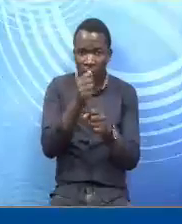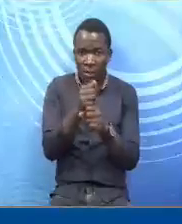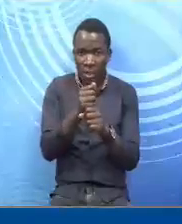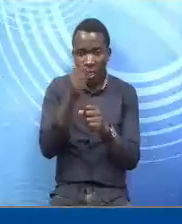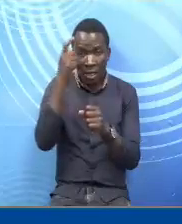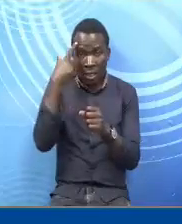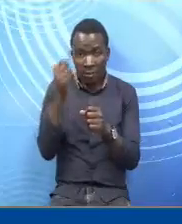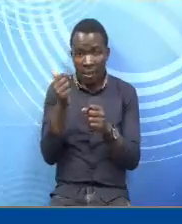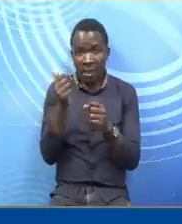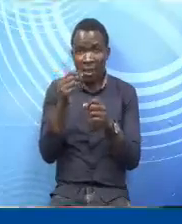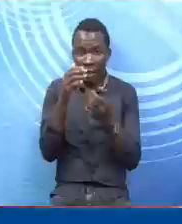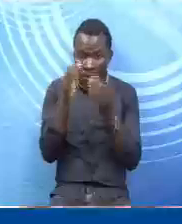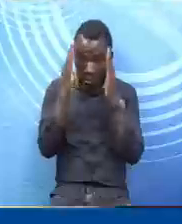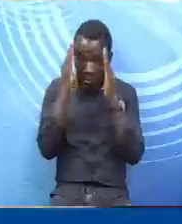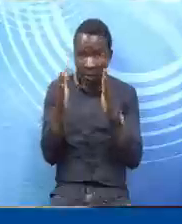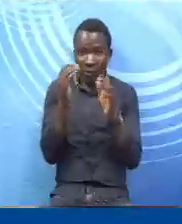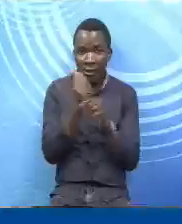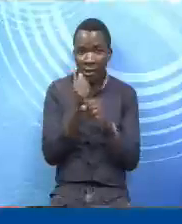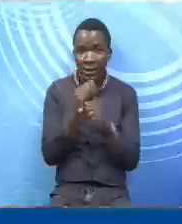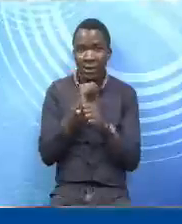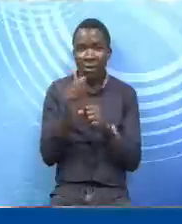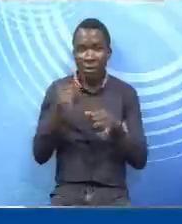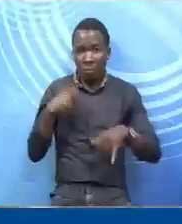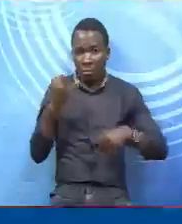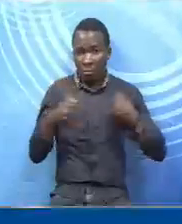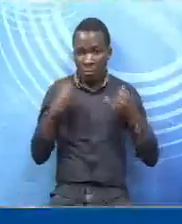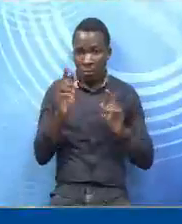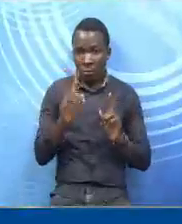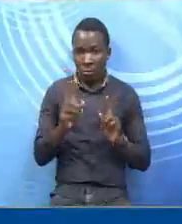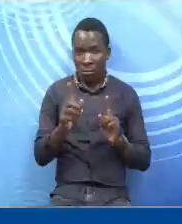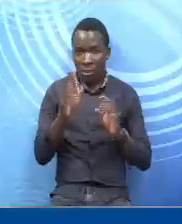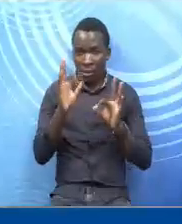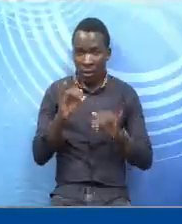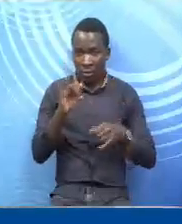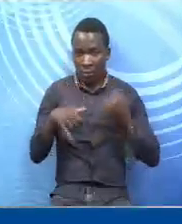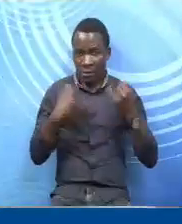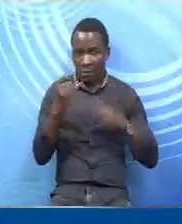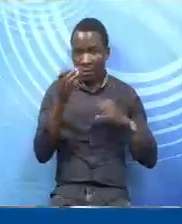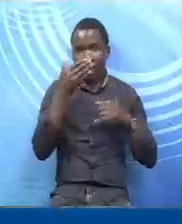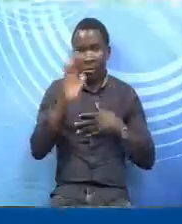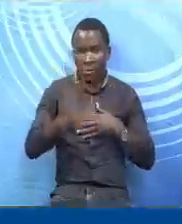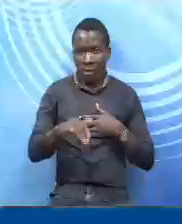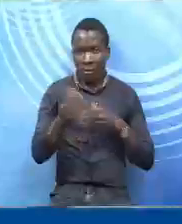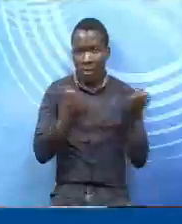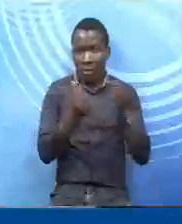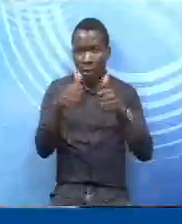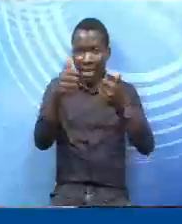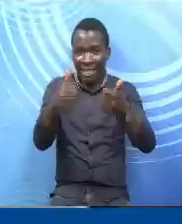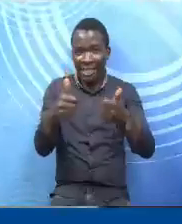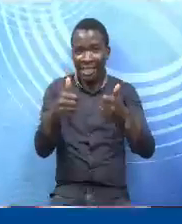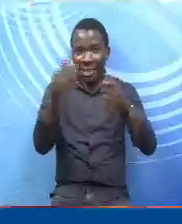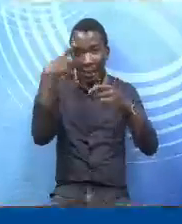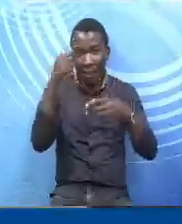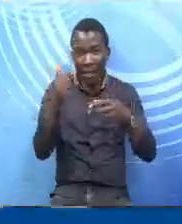amenya yite ku kazi nta kuvuga ati ni ukuryoshya cyangwa umungara. Ibintu by'imingara ntabwo ari byiza, bajye batwara imodoka neza